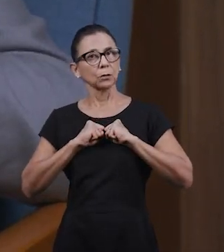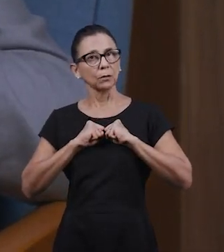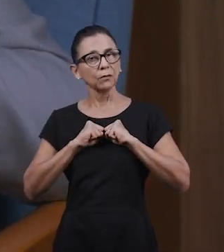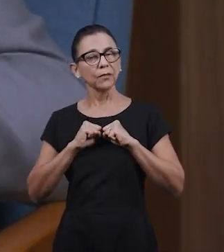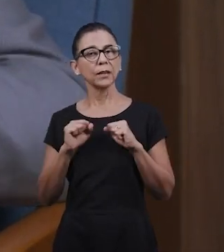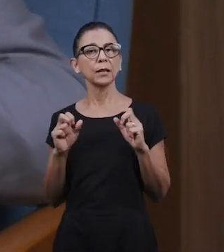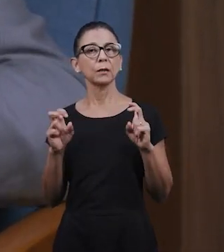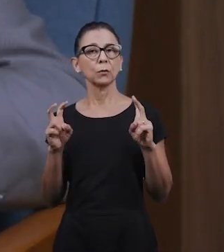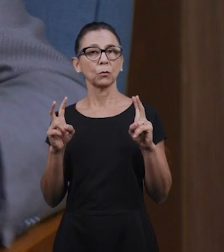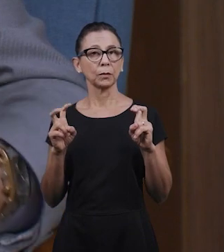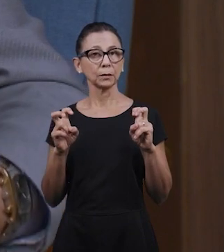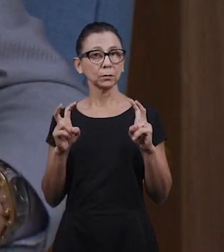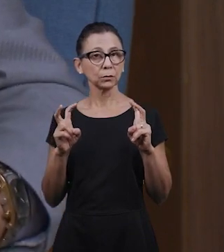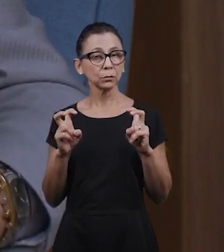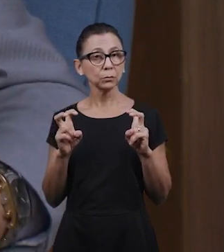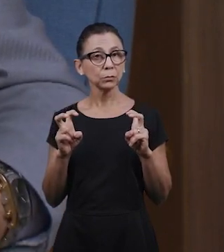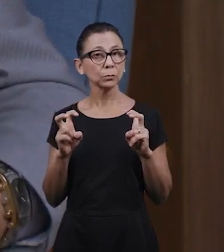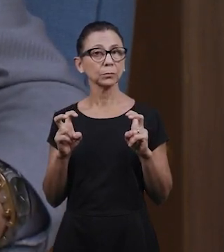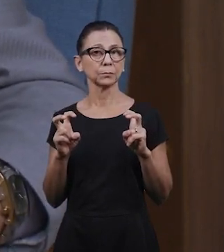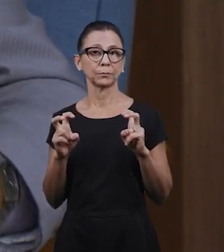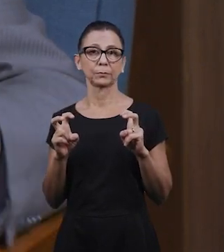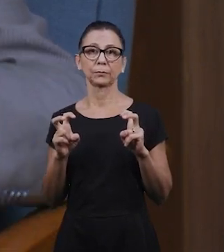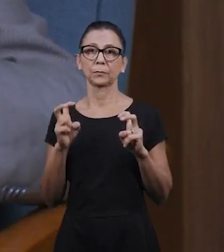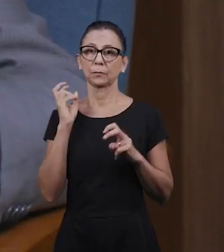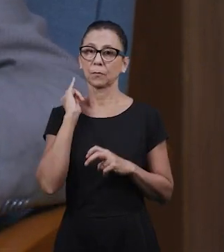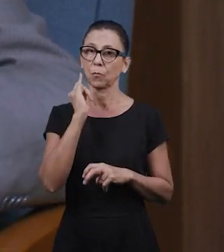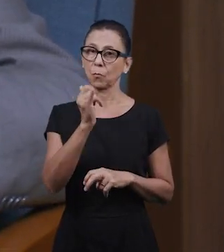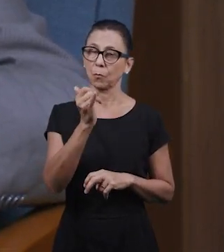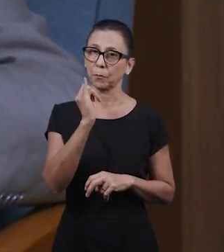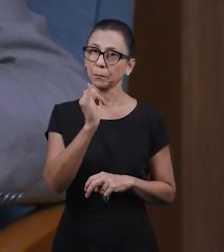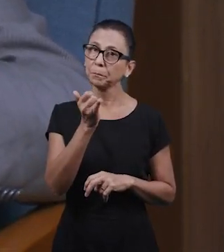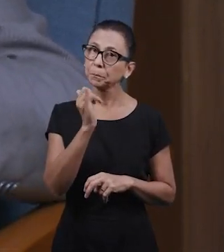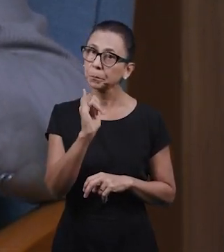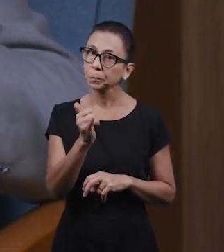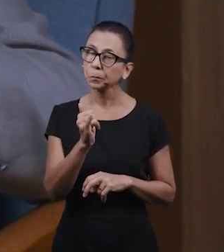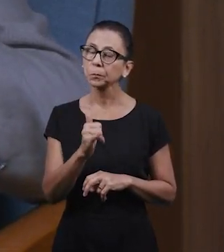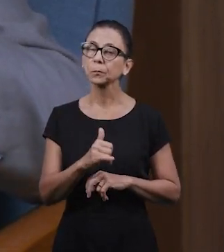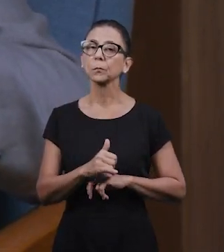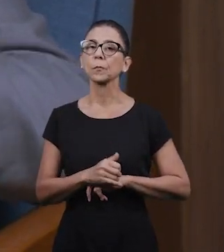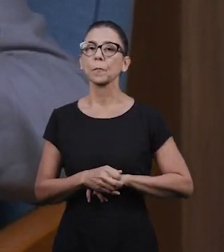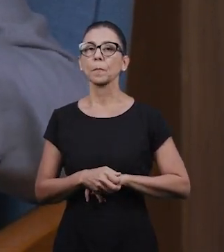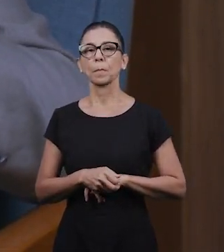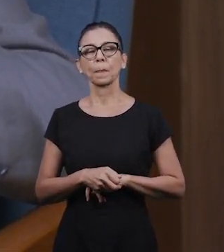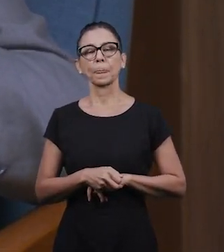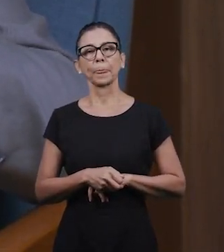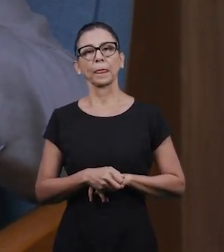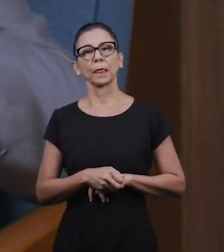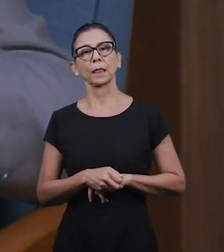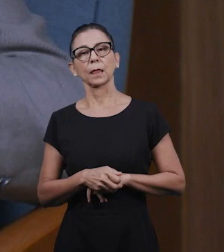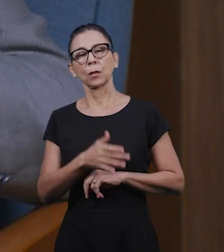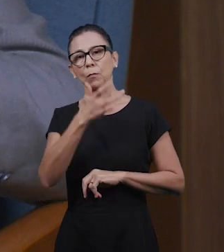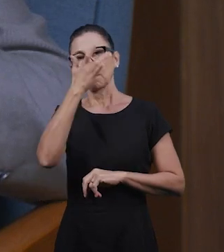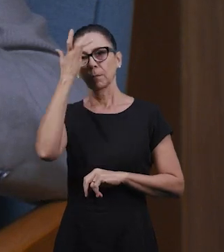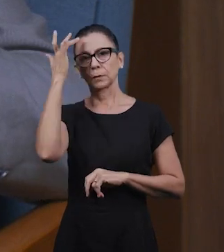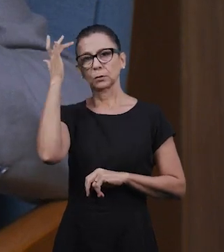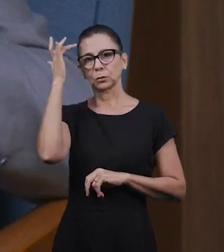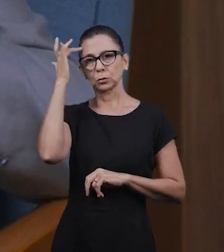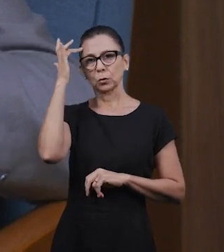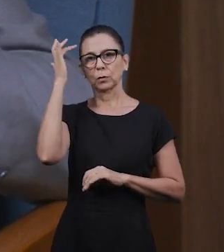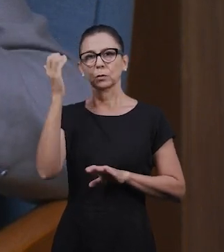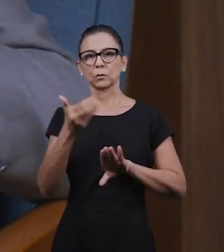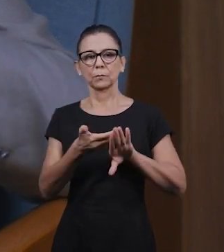apporté ici, que les pasteurs nous ont parlé comme un avertissement, où celui qui sera prêt,